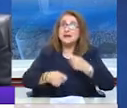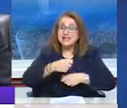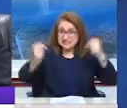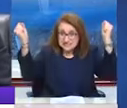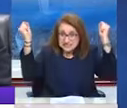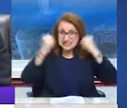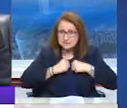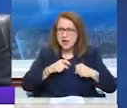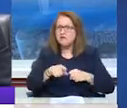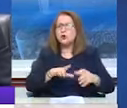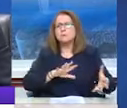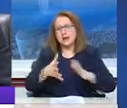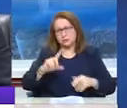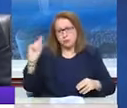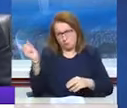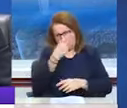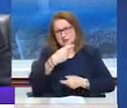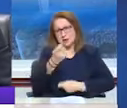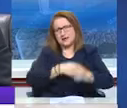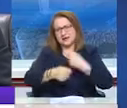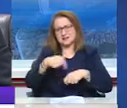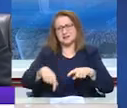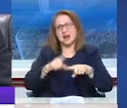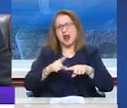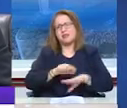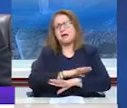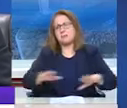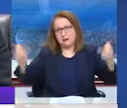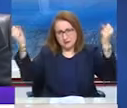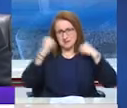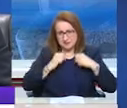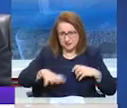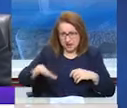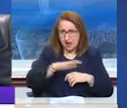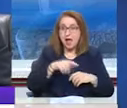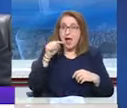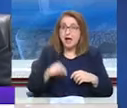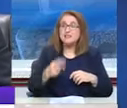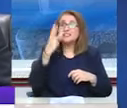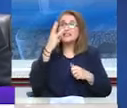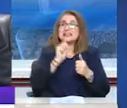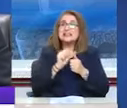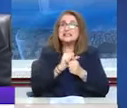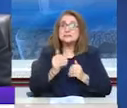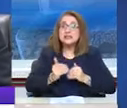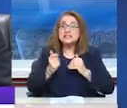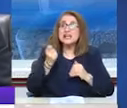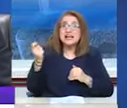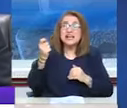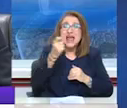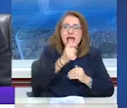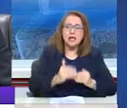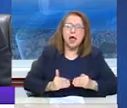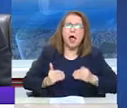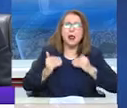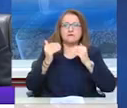ελληνικών επιχειρήσεων, δικαιούνται αυτόματη τρίμηνη αναστολή της πληρωμής των χρεών τους, έτσι ώστε να